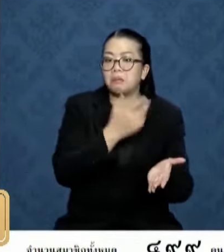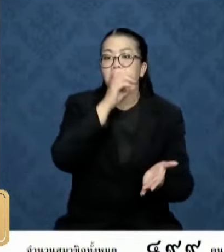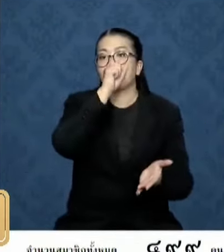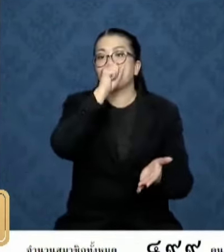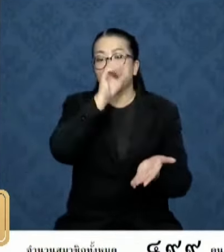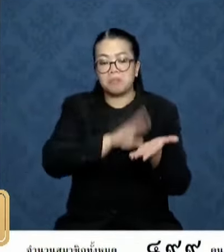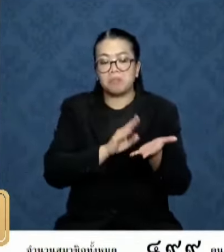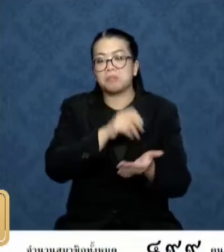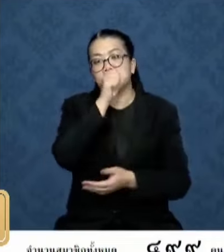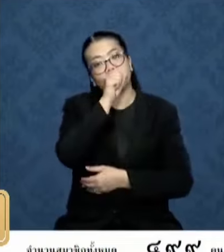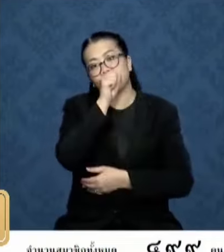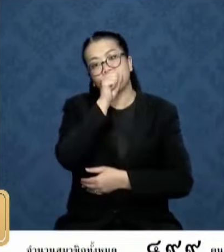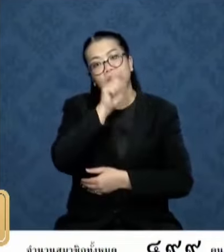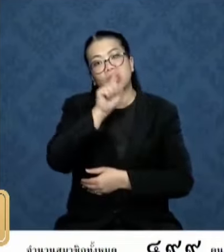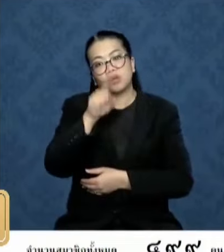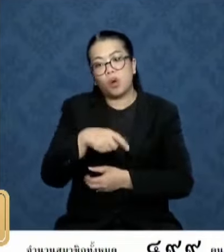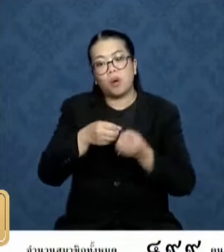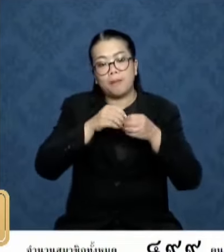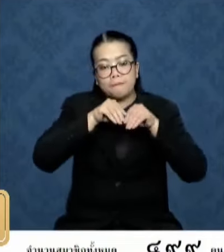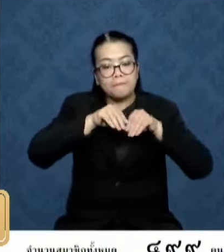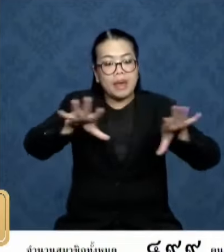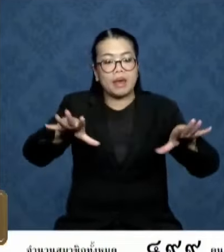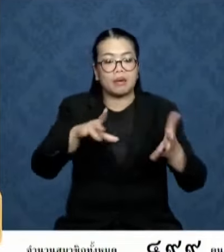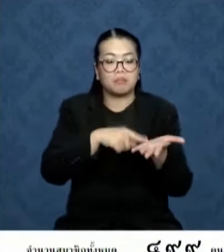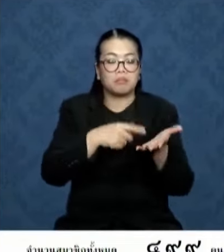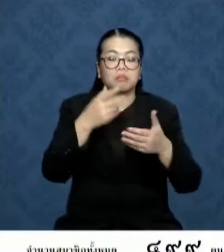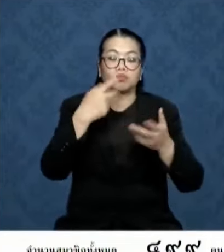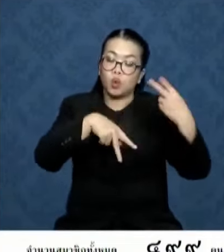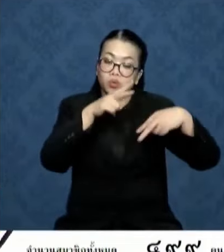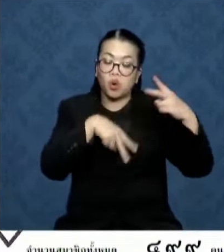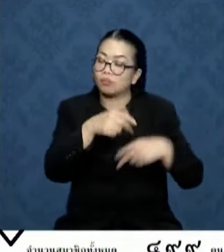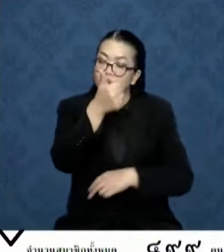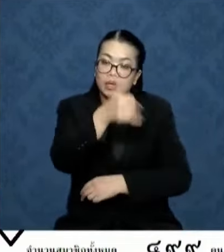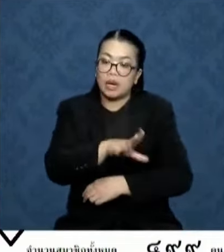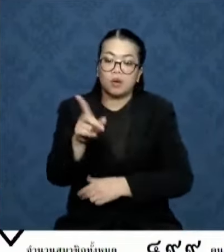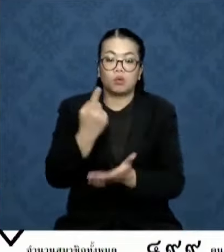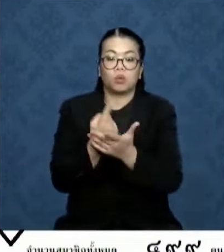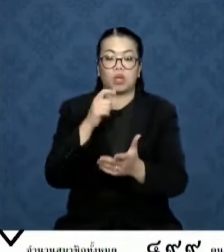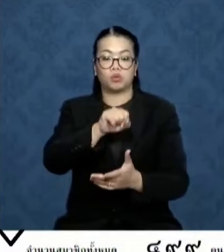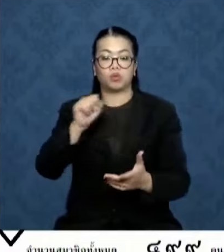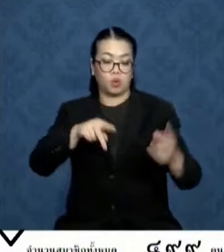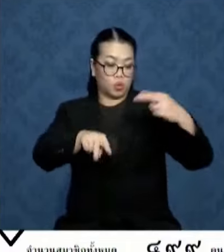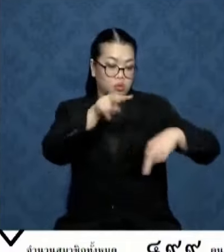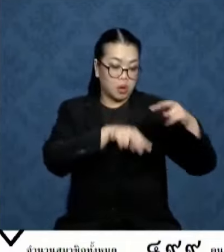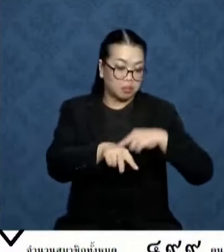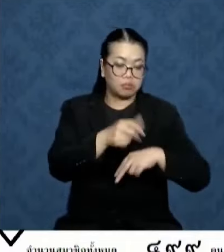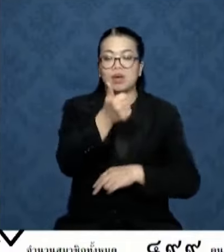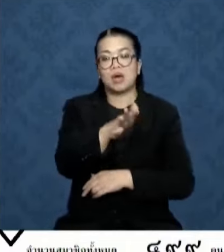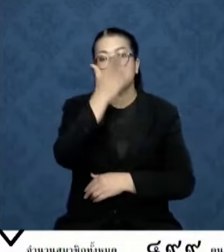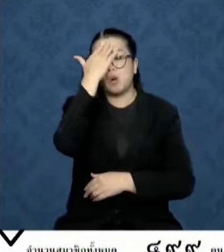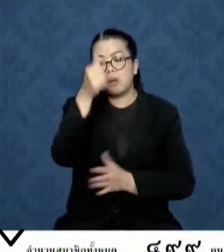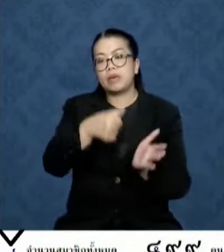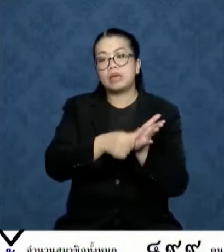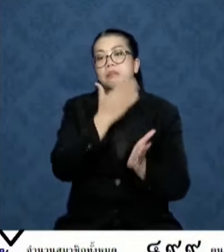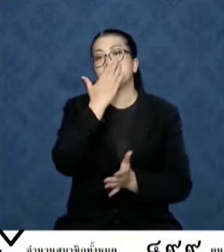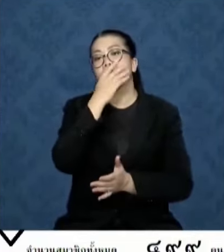ิดเผยข้อมูลการใช้เงิต่สาธานะแต่อย่ใดแ้แต่สภาผู้แนลกสดอนที่เป็นตัวแทนขประชาชนนั้นก็ไม